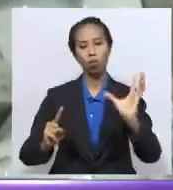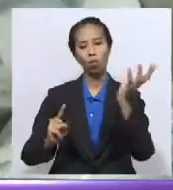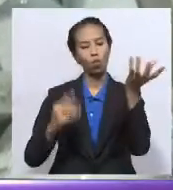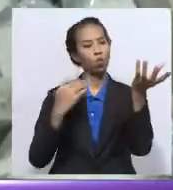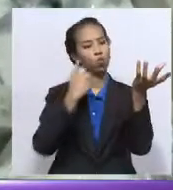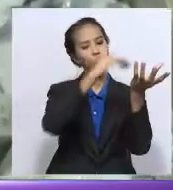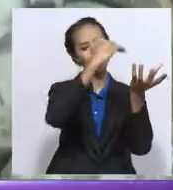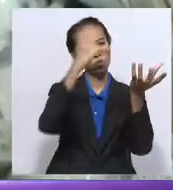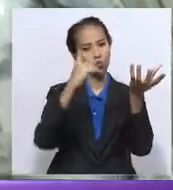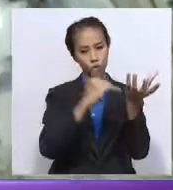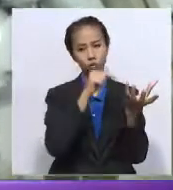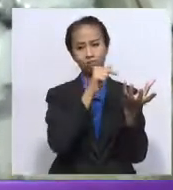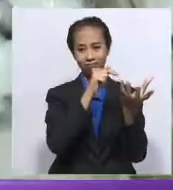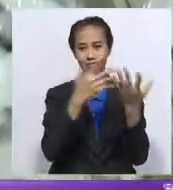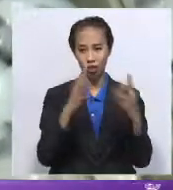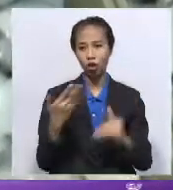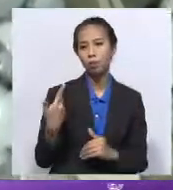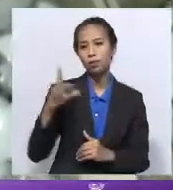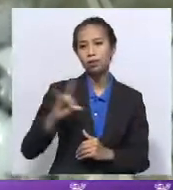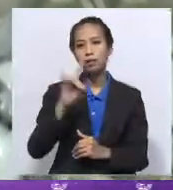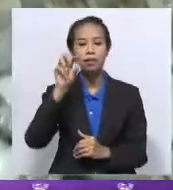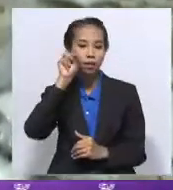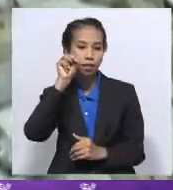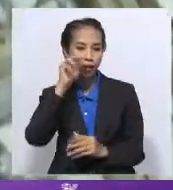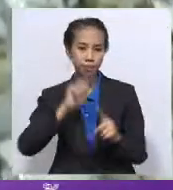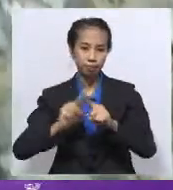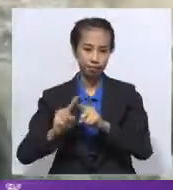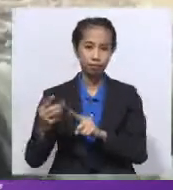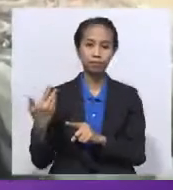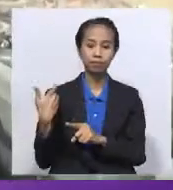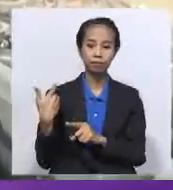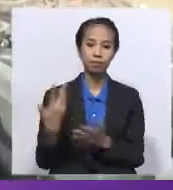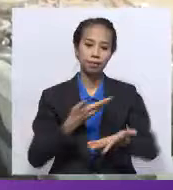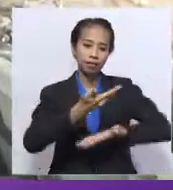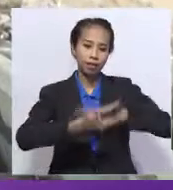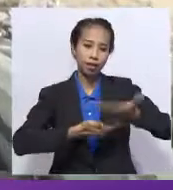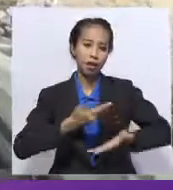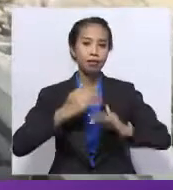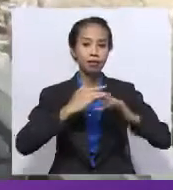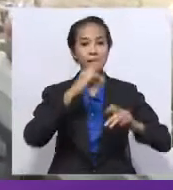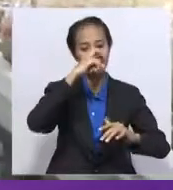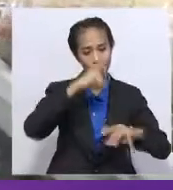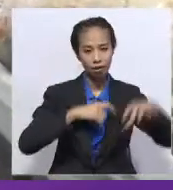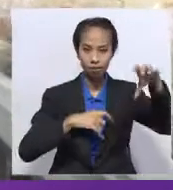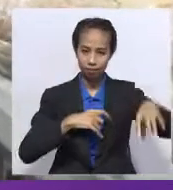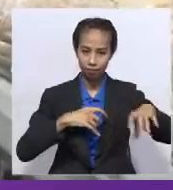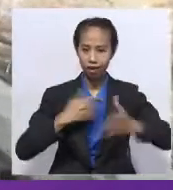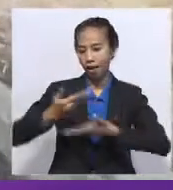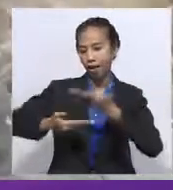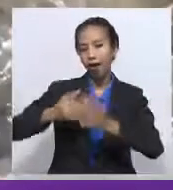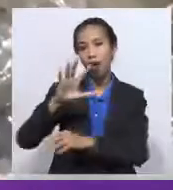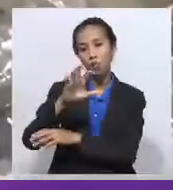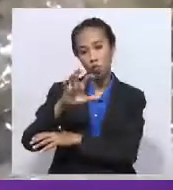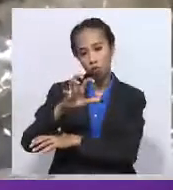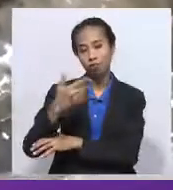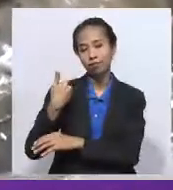นี้ยังมีตลาดกลางสินค้าสัตว์น้ำขนาดใหญ่ในจังหวัดถึง3แห่งได้แก่ตลาดทะเลไทยตลาดกลางการค้ากุ้งและตลาดบี